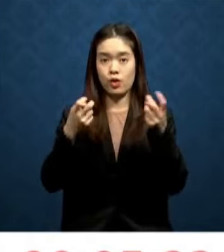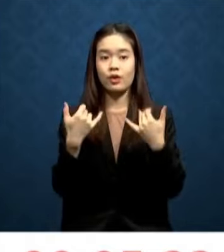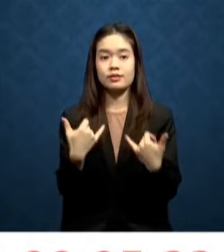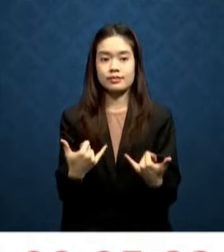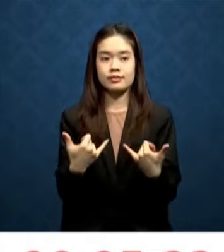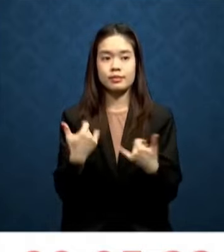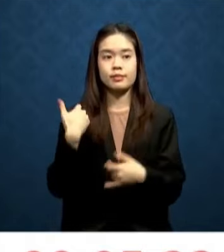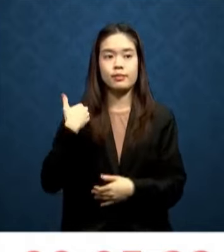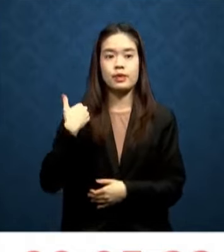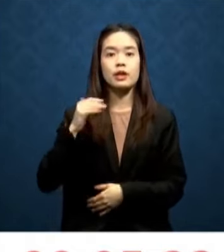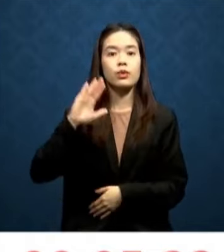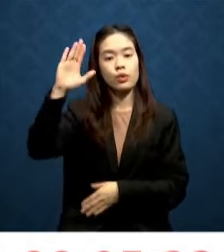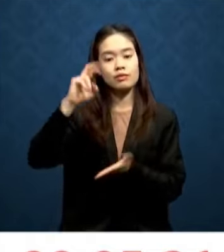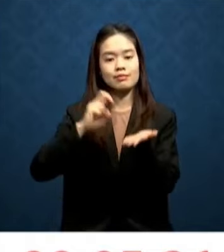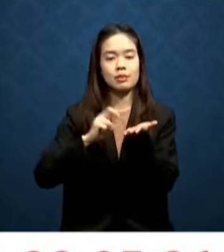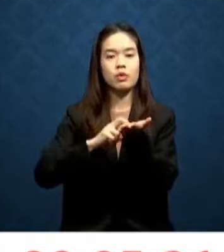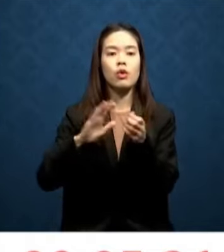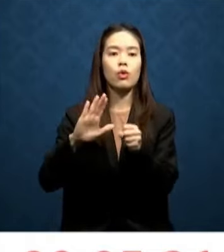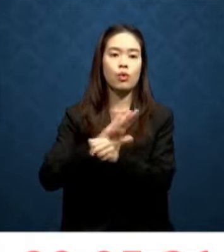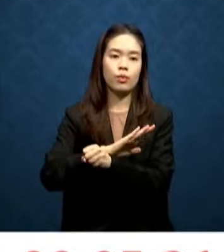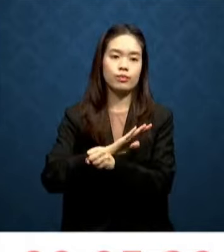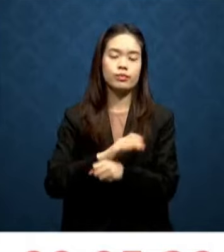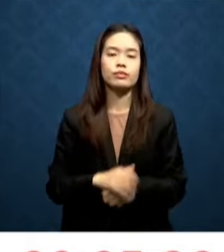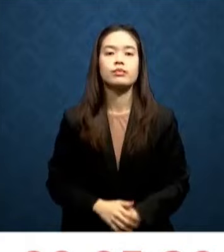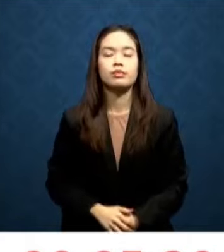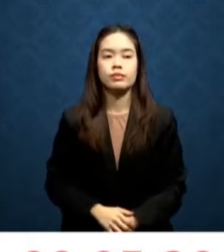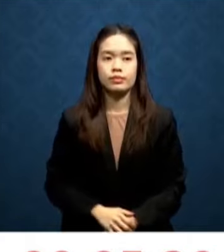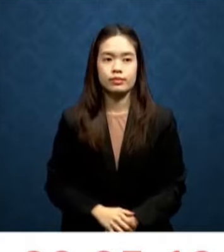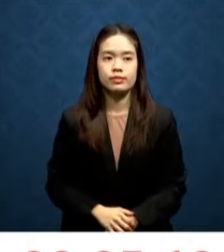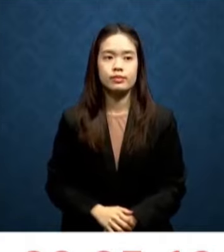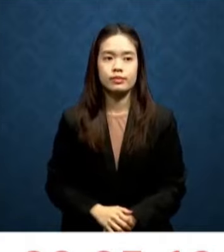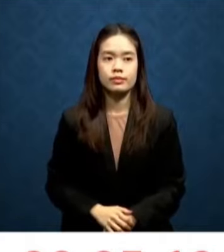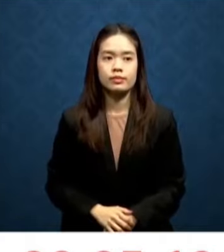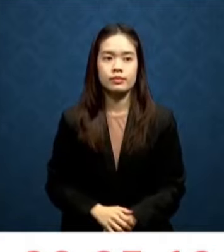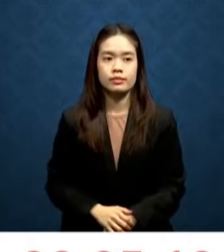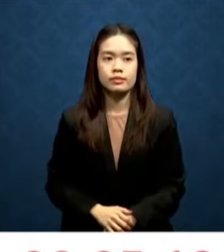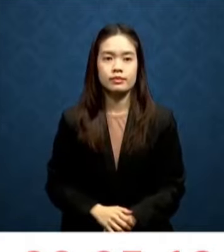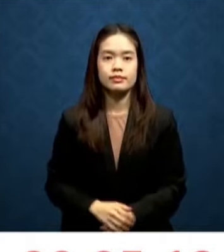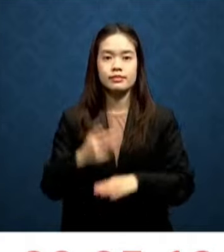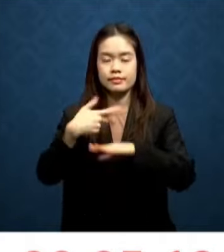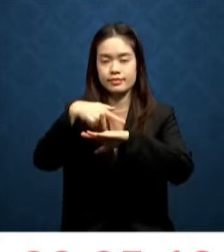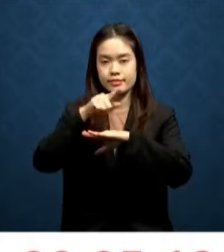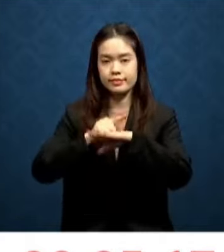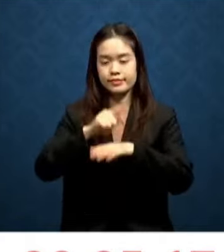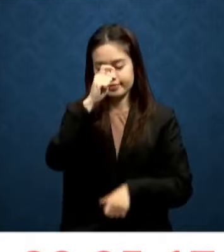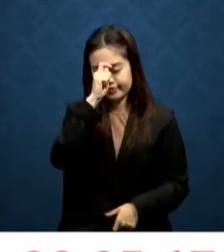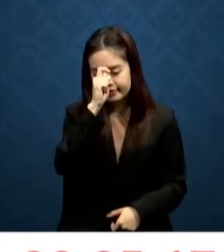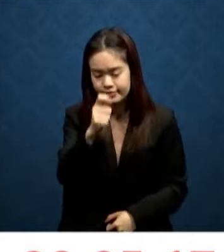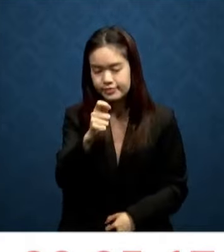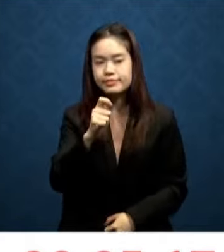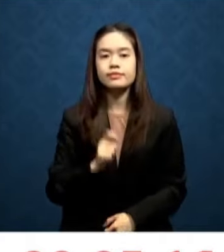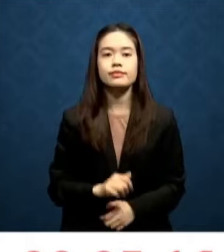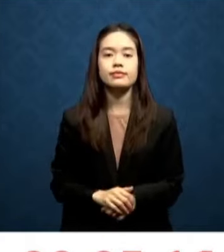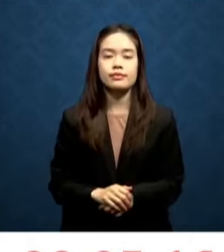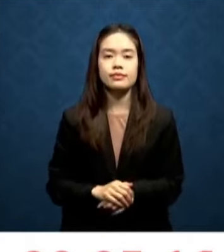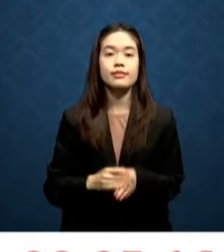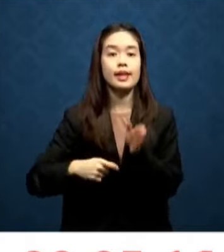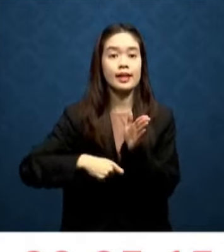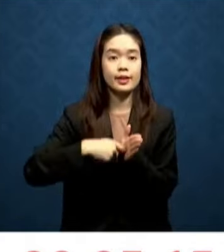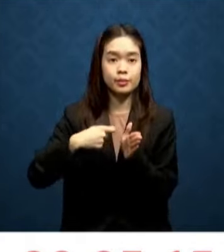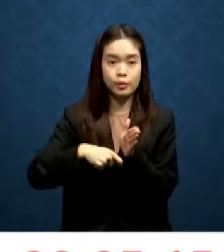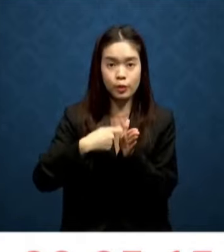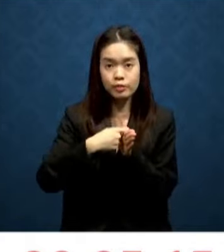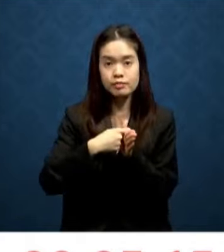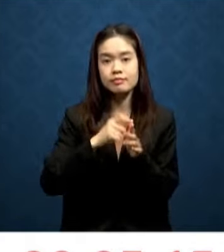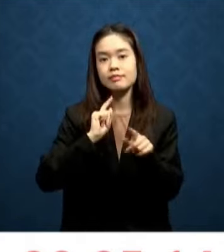ผู้รับรองเรียบร้อยนะคะท่านประธานที่เคารพหลักการและเหตุผลใน